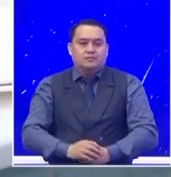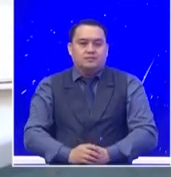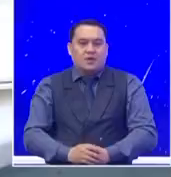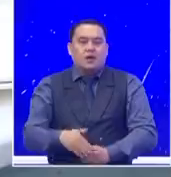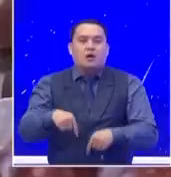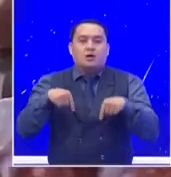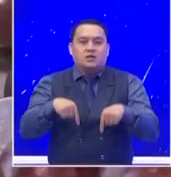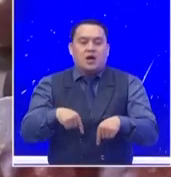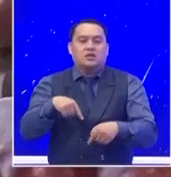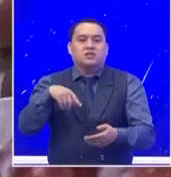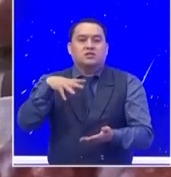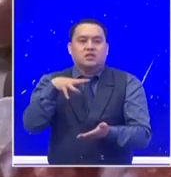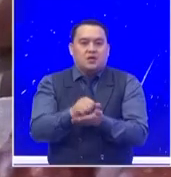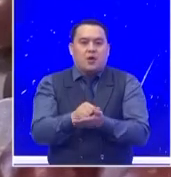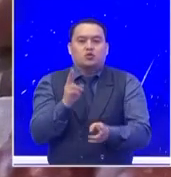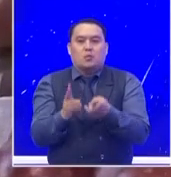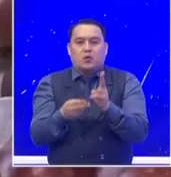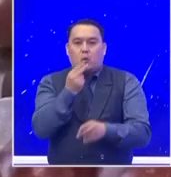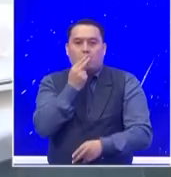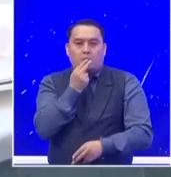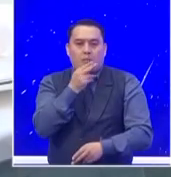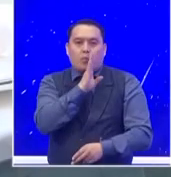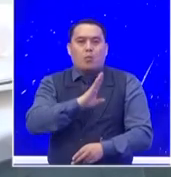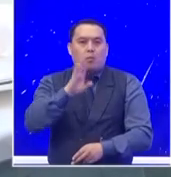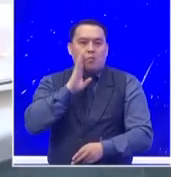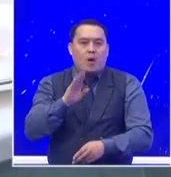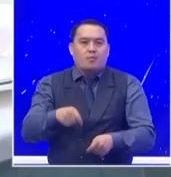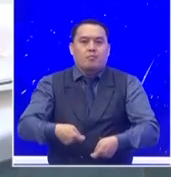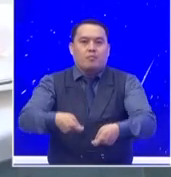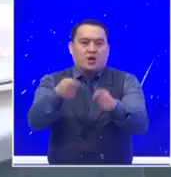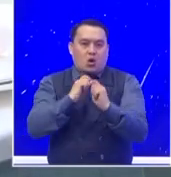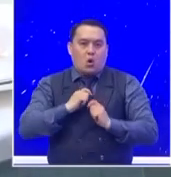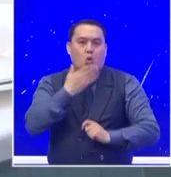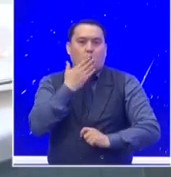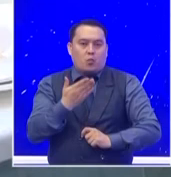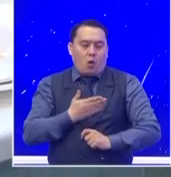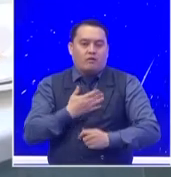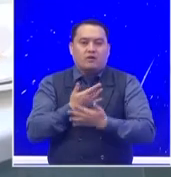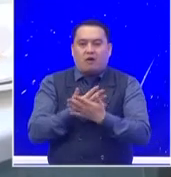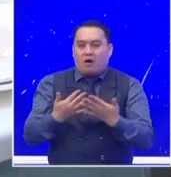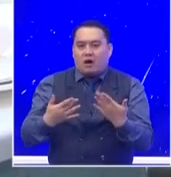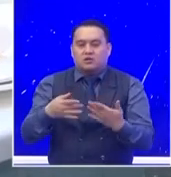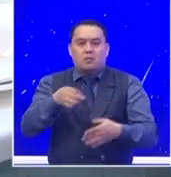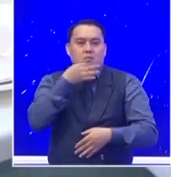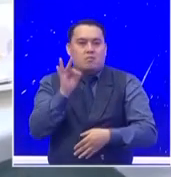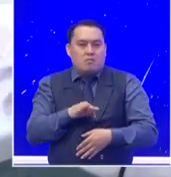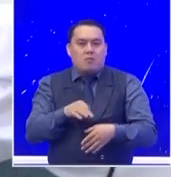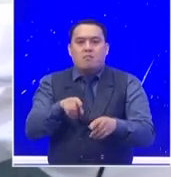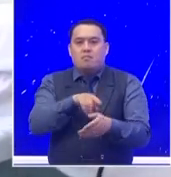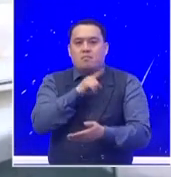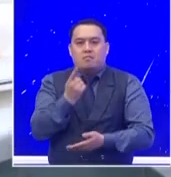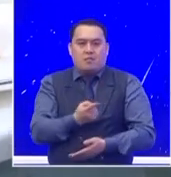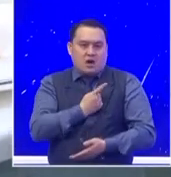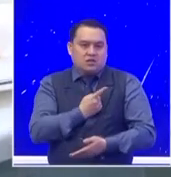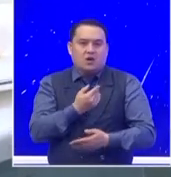С 10 лет я занимаюсь приготовлением еды. От моей мамы мне передалась любовь к созданию различных рецептов. Она мастер на все руки.